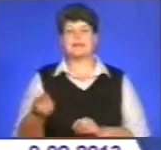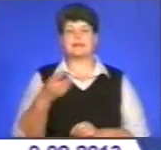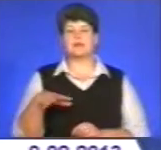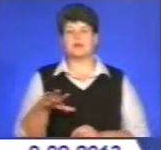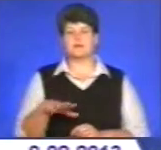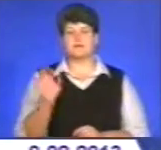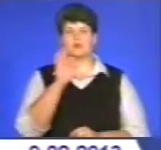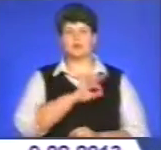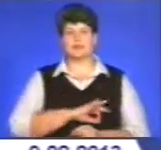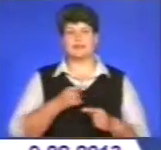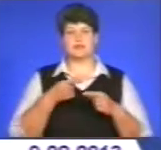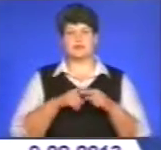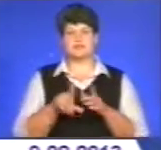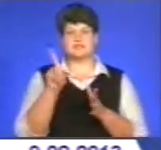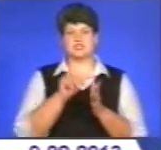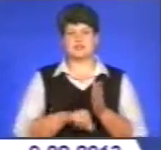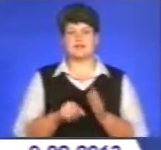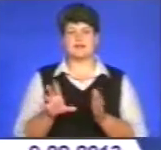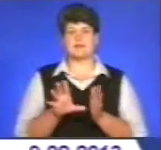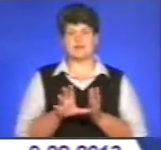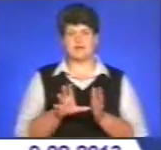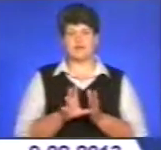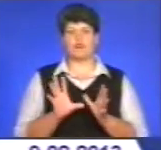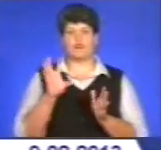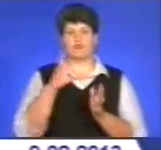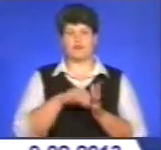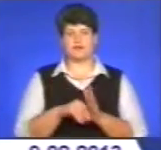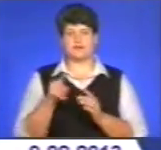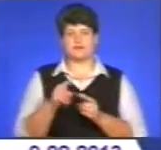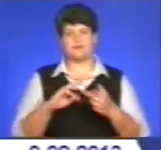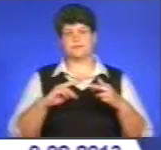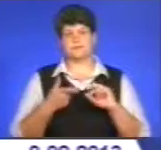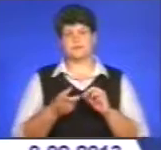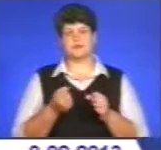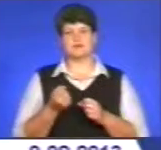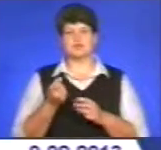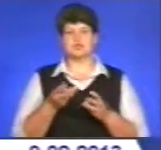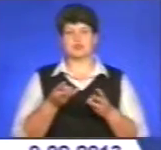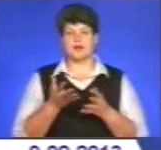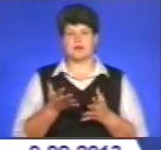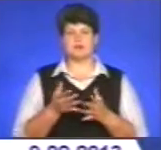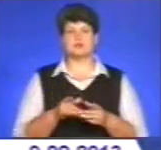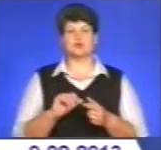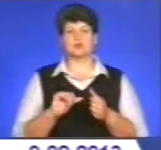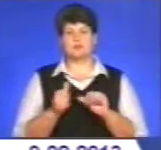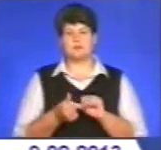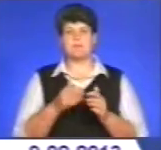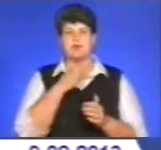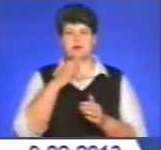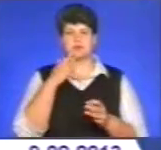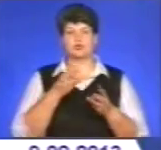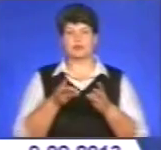Тернопільщина використовує технології здешевлення енергії, запроваджуючи її альтернативні джерела. Зокрема, чимало котелень в